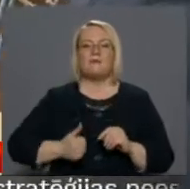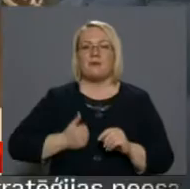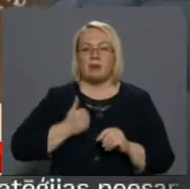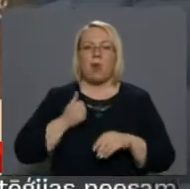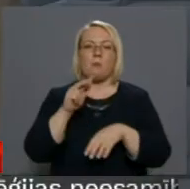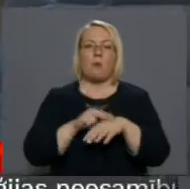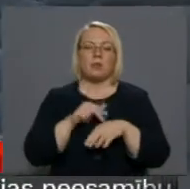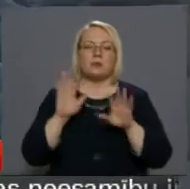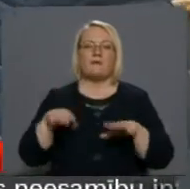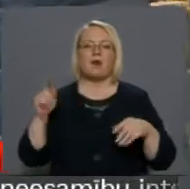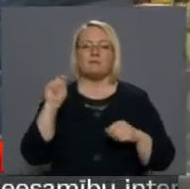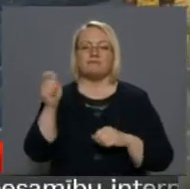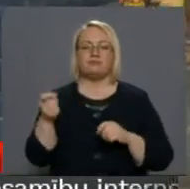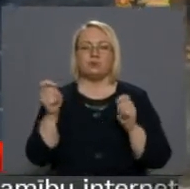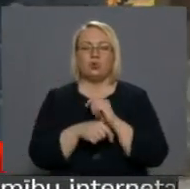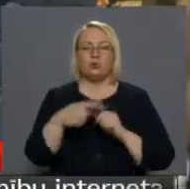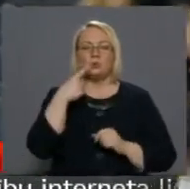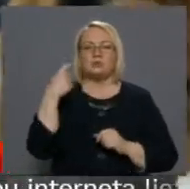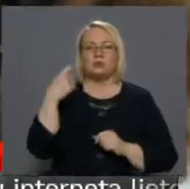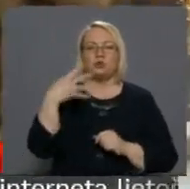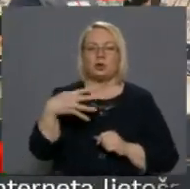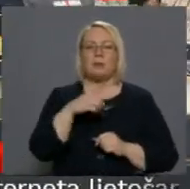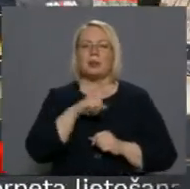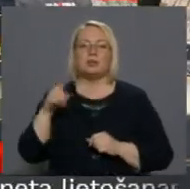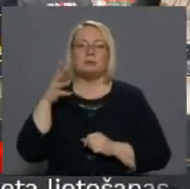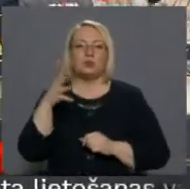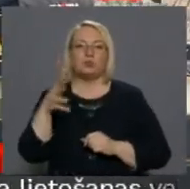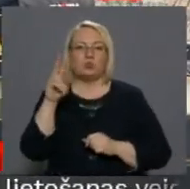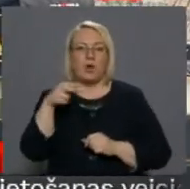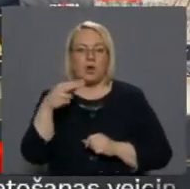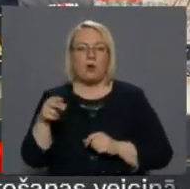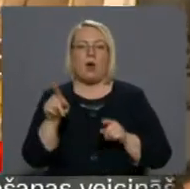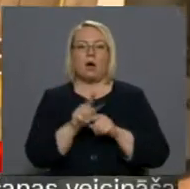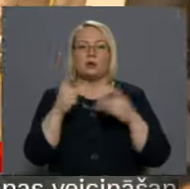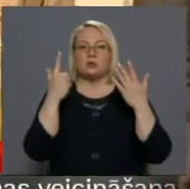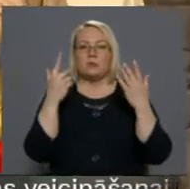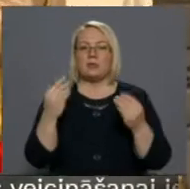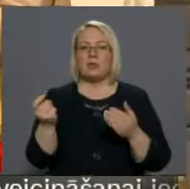policija varēs piemērot sodu no 140 līdz 5 000 eiro un pat uz 7